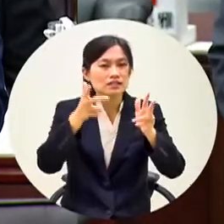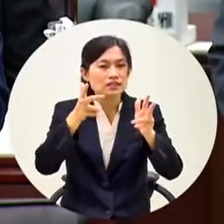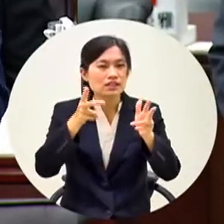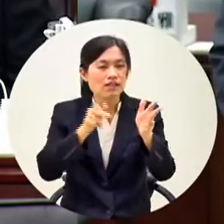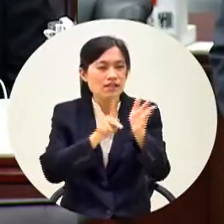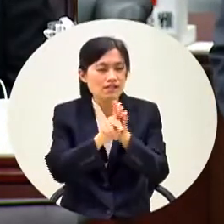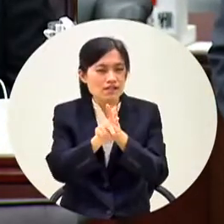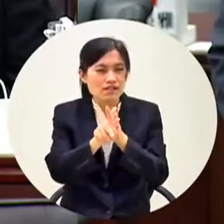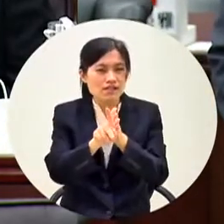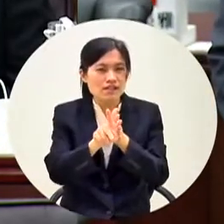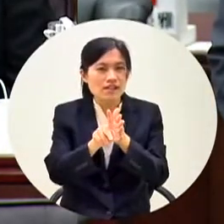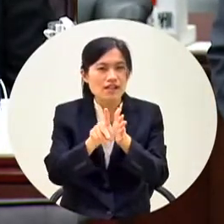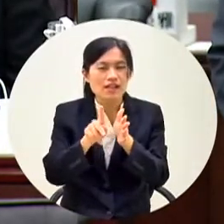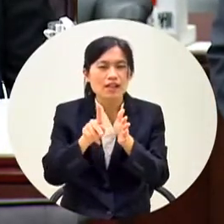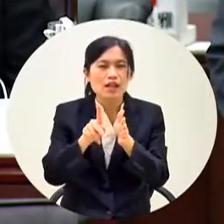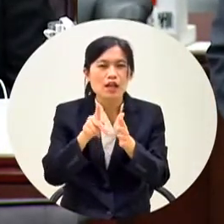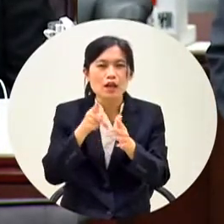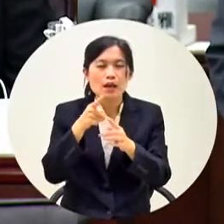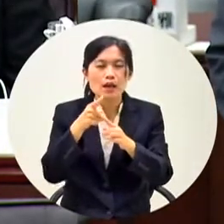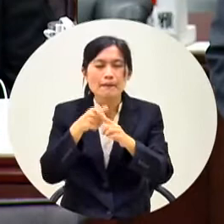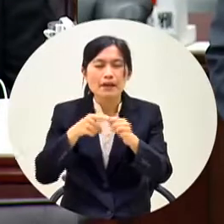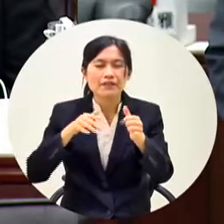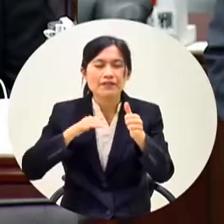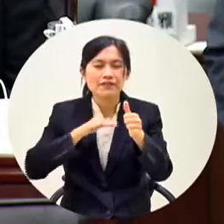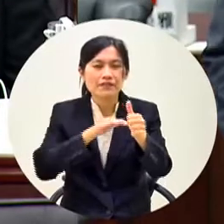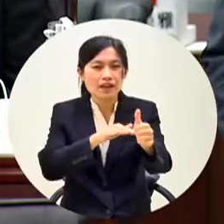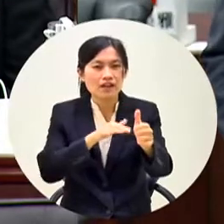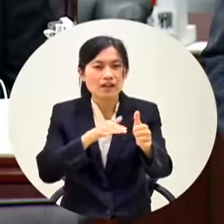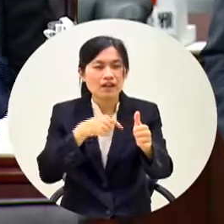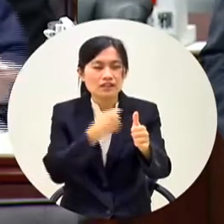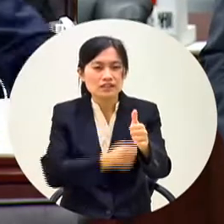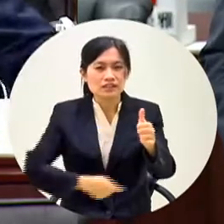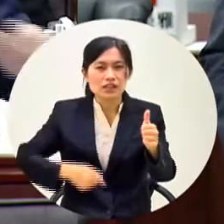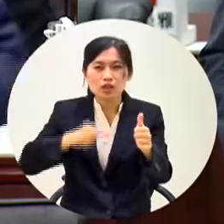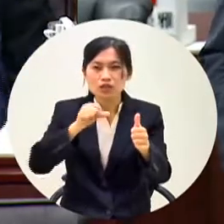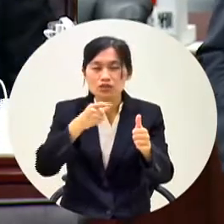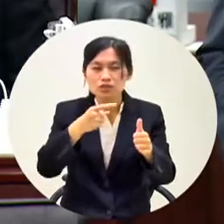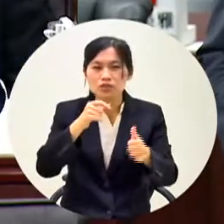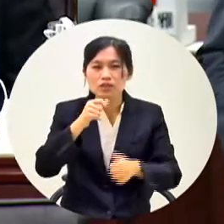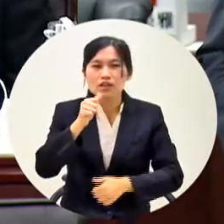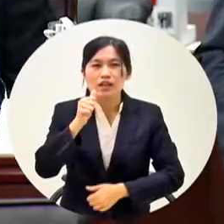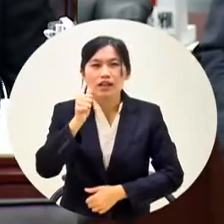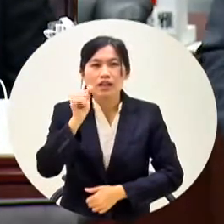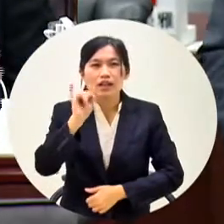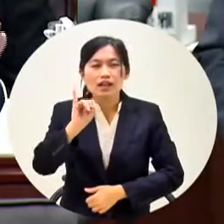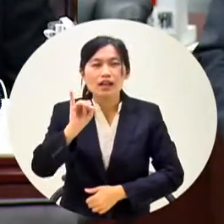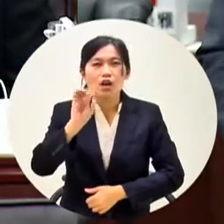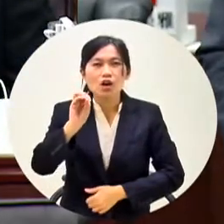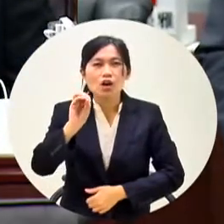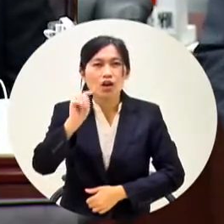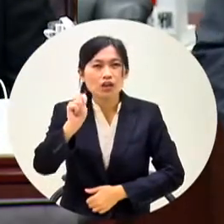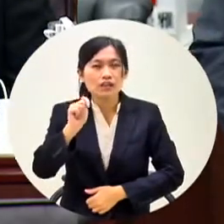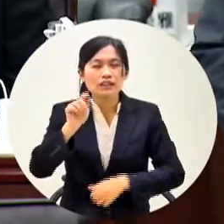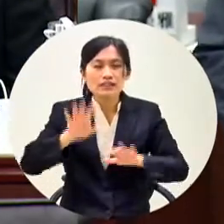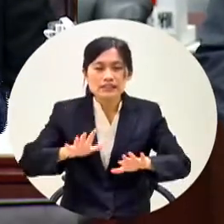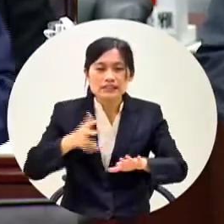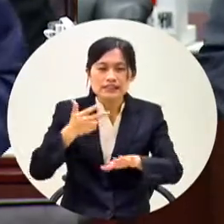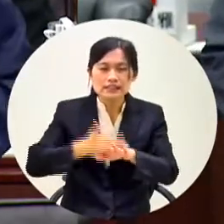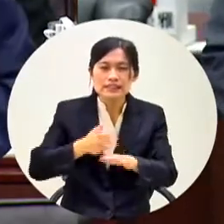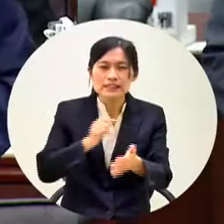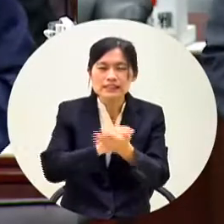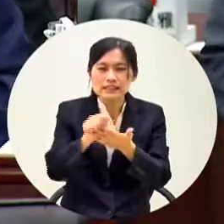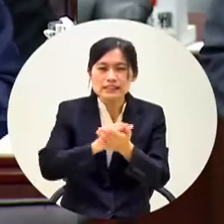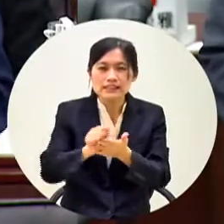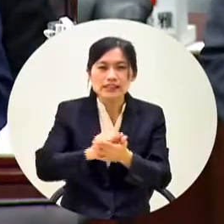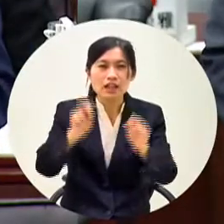的领域，或者是在 5G AIoT 的新创园区的领域，但以及我们现在现阶段制造业，我们在印刷电路板，或者